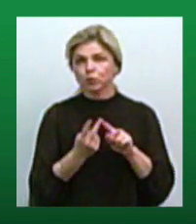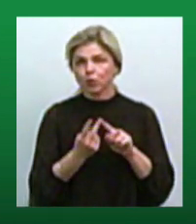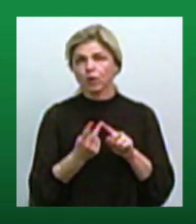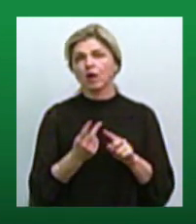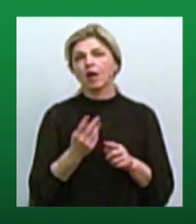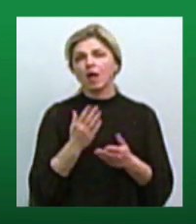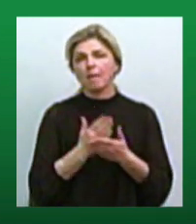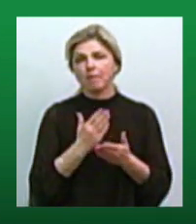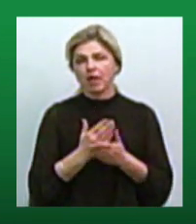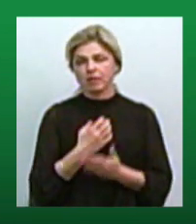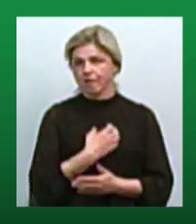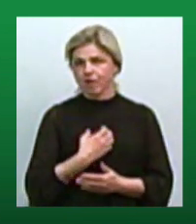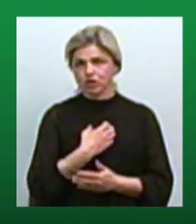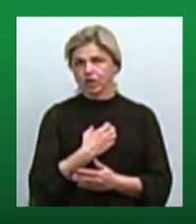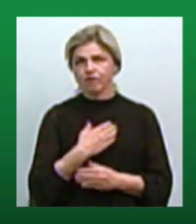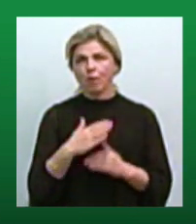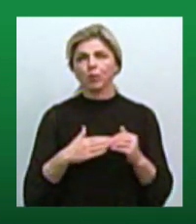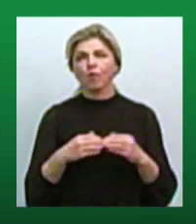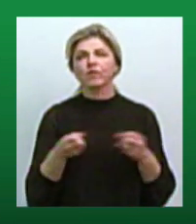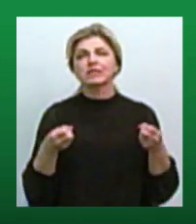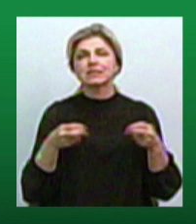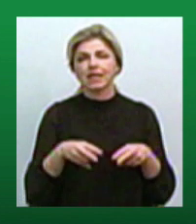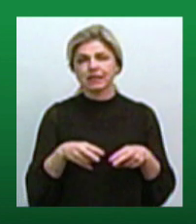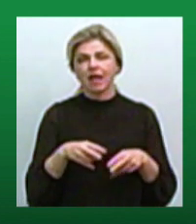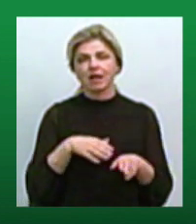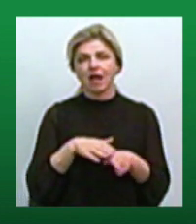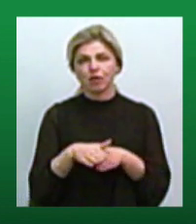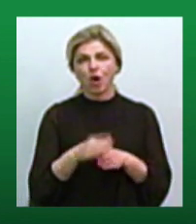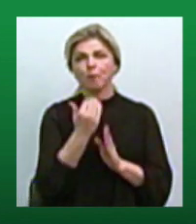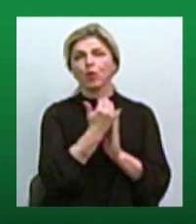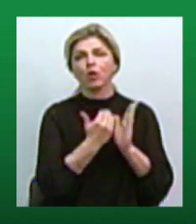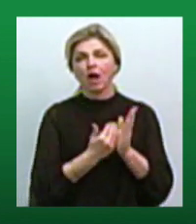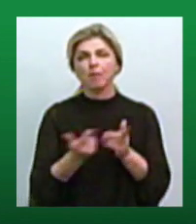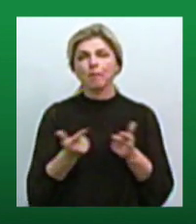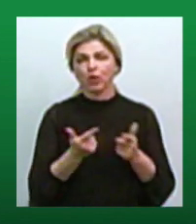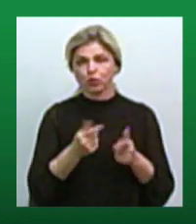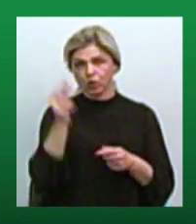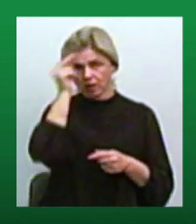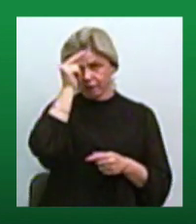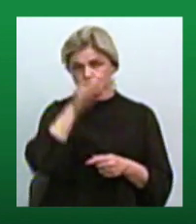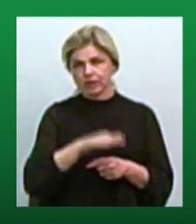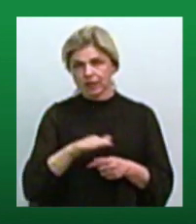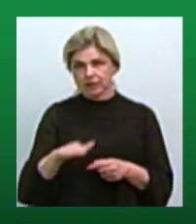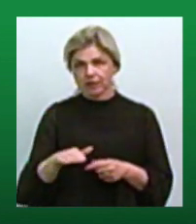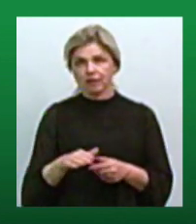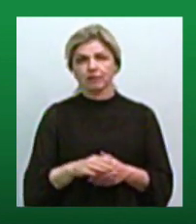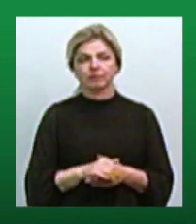моя власна професійна реалізація, тому що програму підготовки, програму навчання дітей мною було